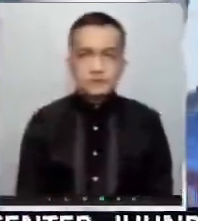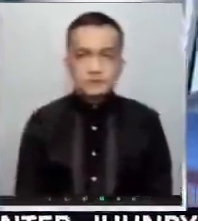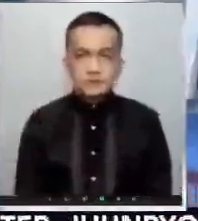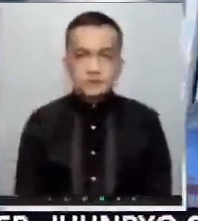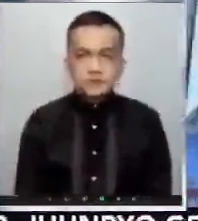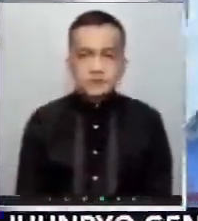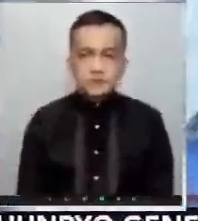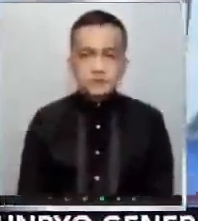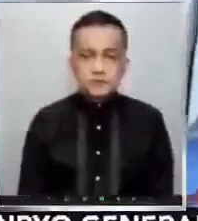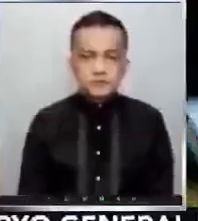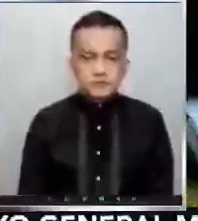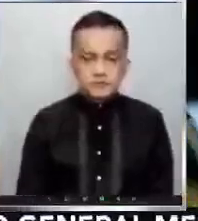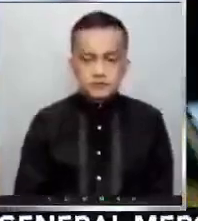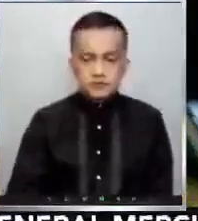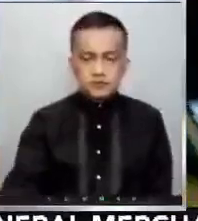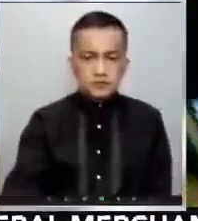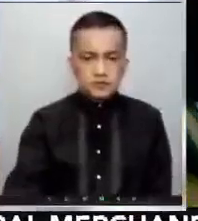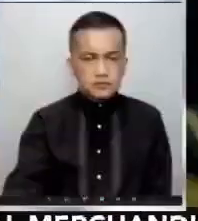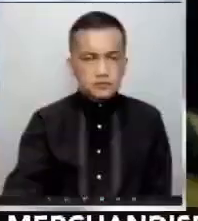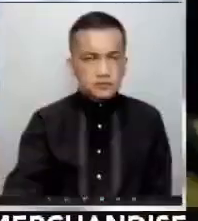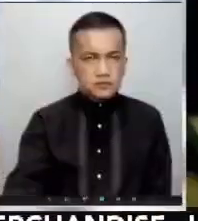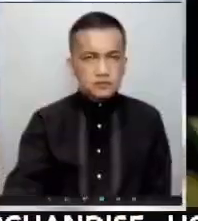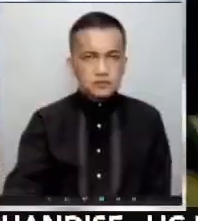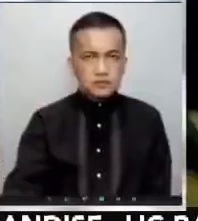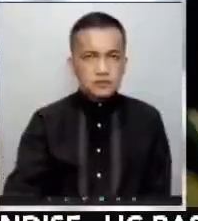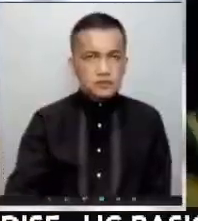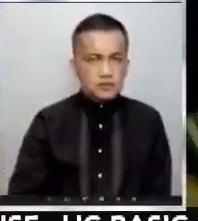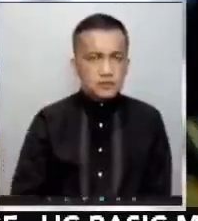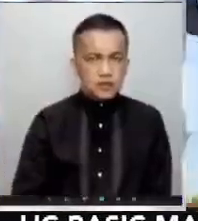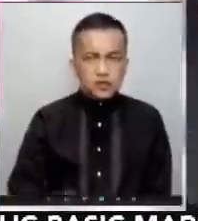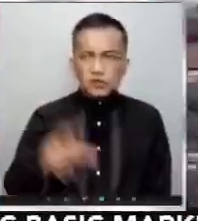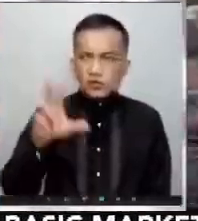Bay, Manila Bay! No to reclamation!